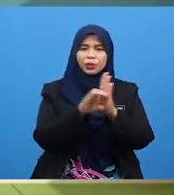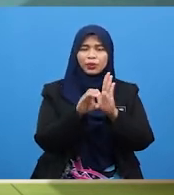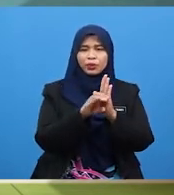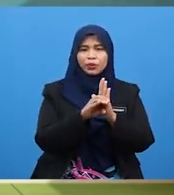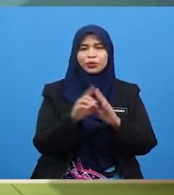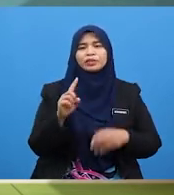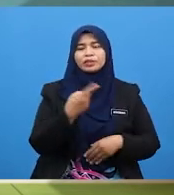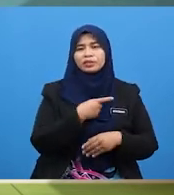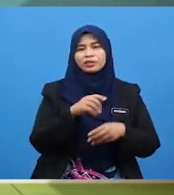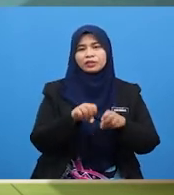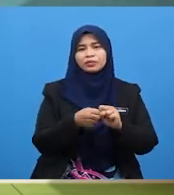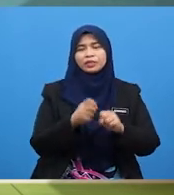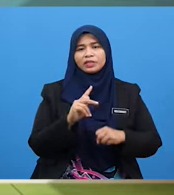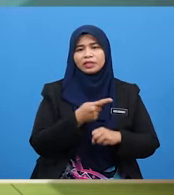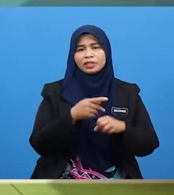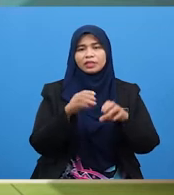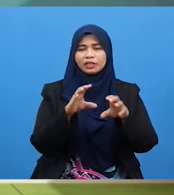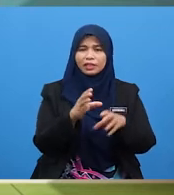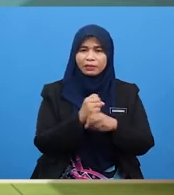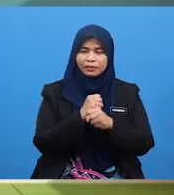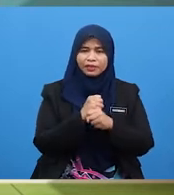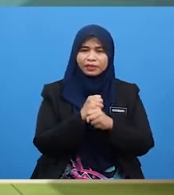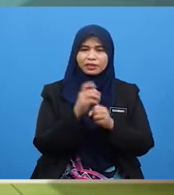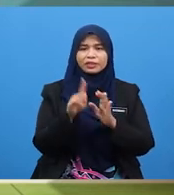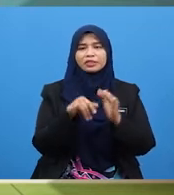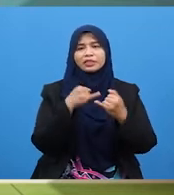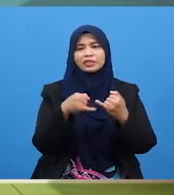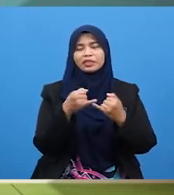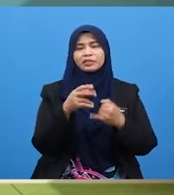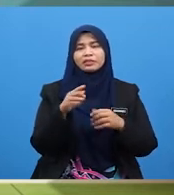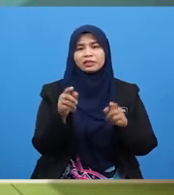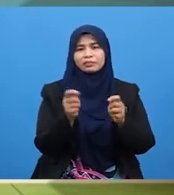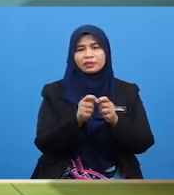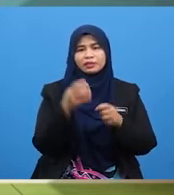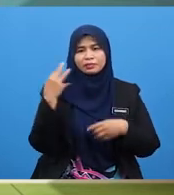ikutan kita supaya kita juga beroleh kejayaan seperti mereka.